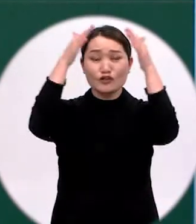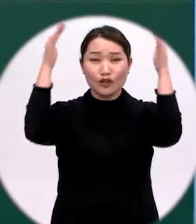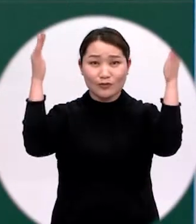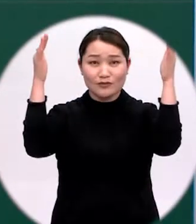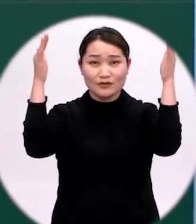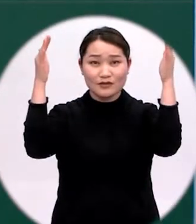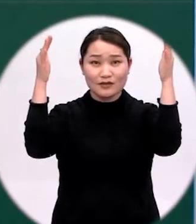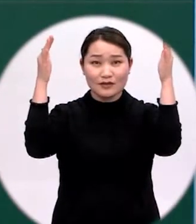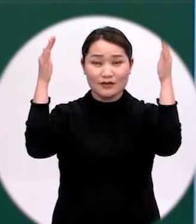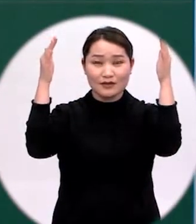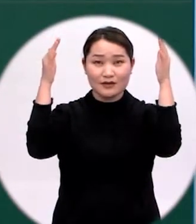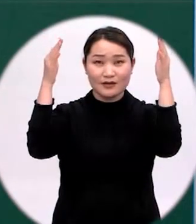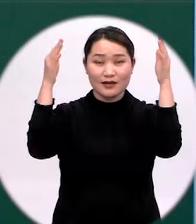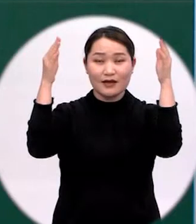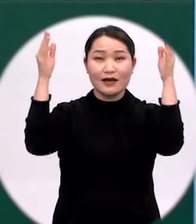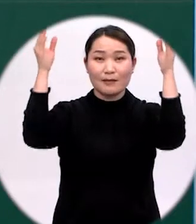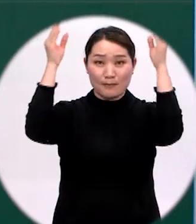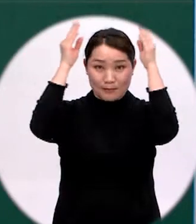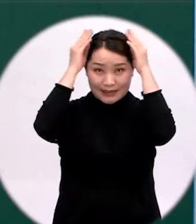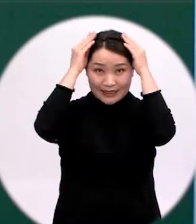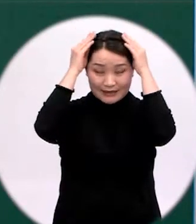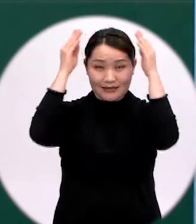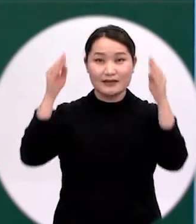томдсон малгайтай.